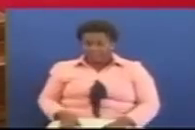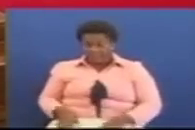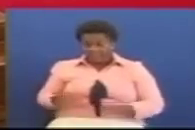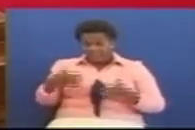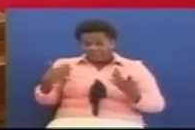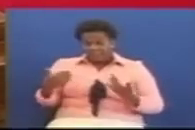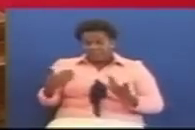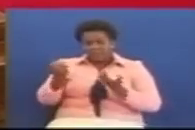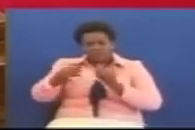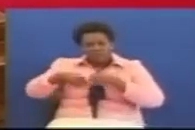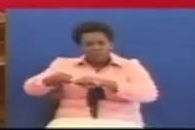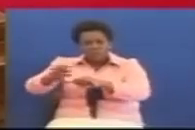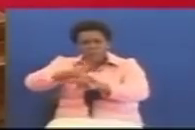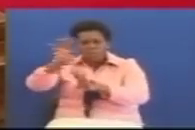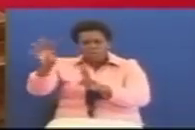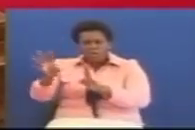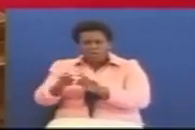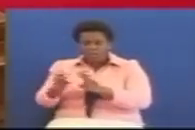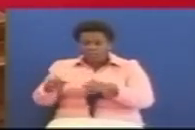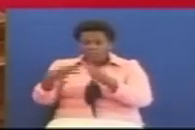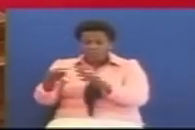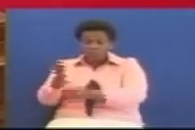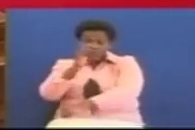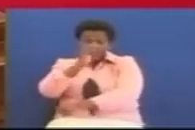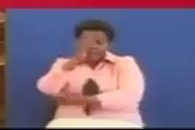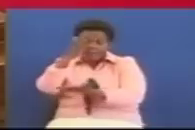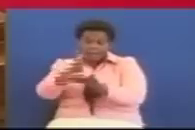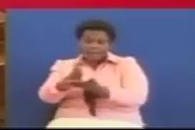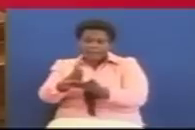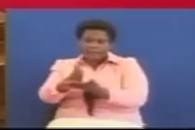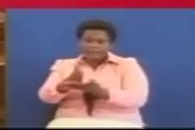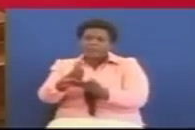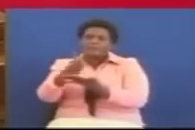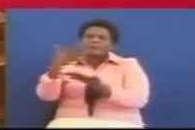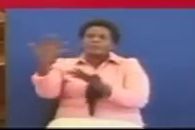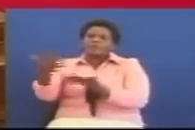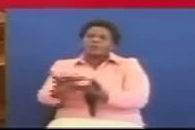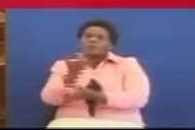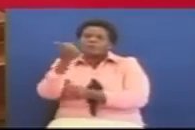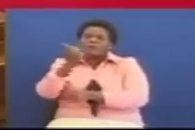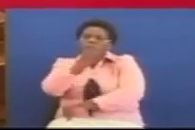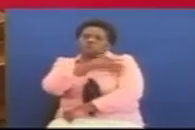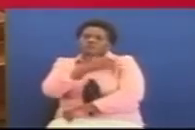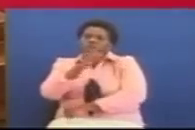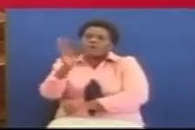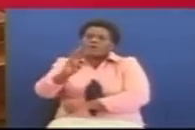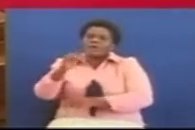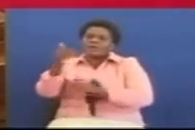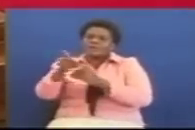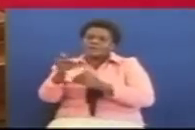mahakama ya wilaya ya Kondoa. Hata hivyo, katika mwaka wa fedha